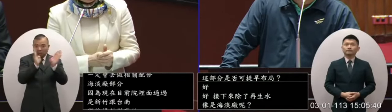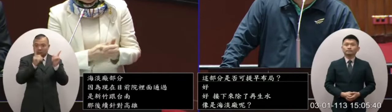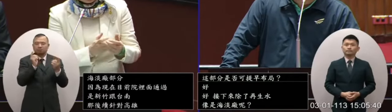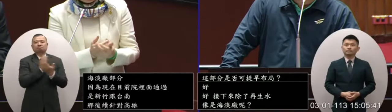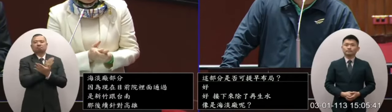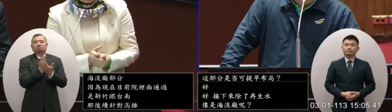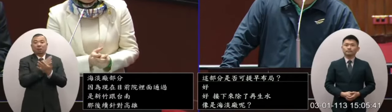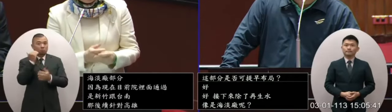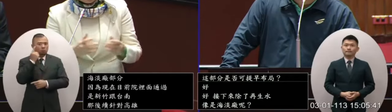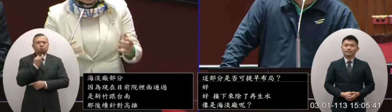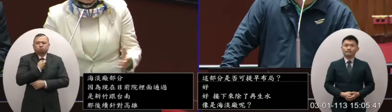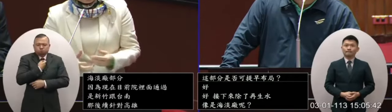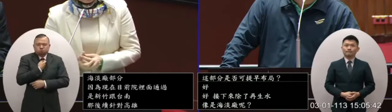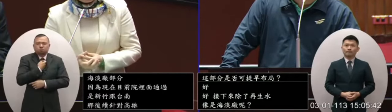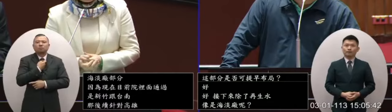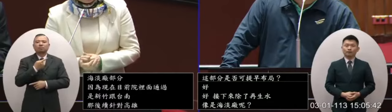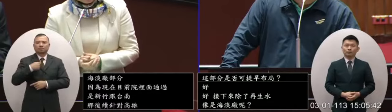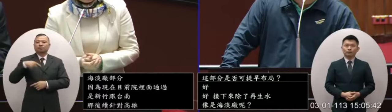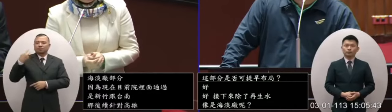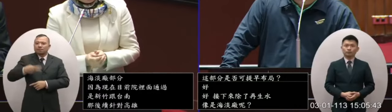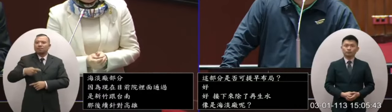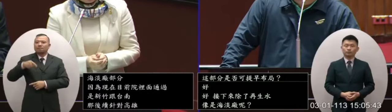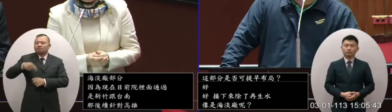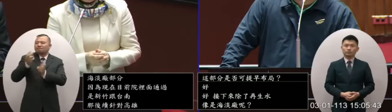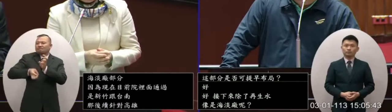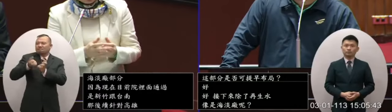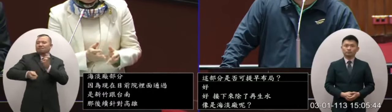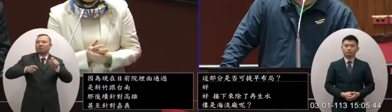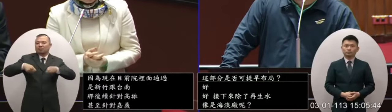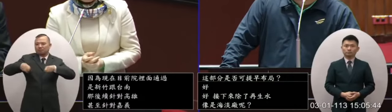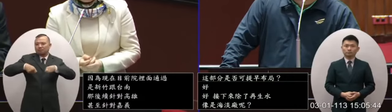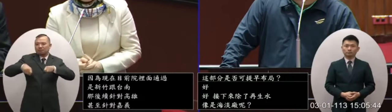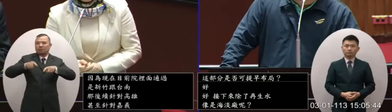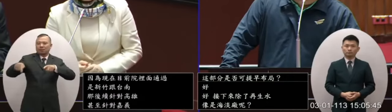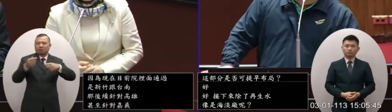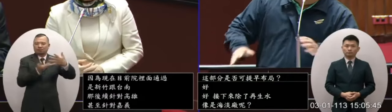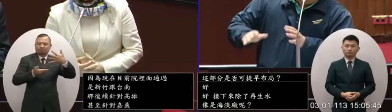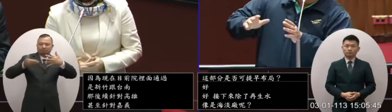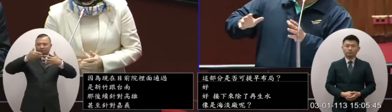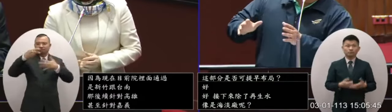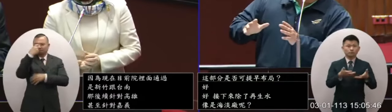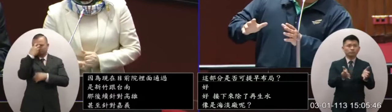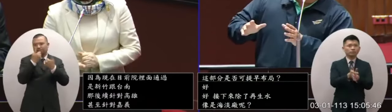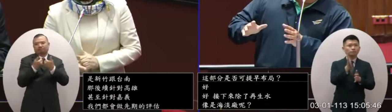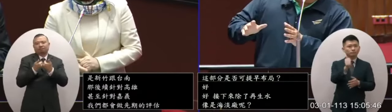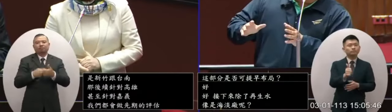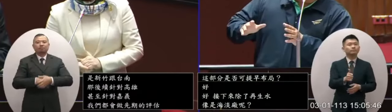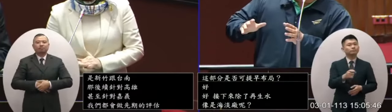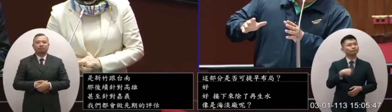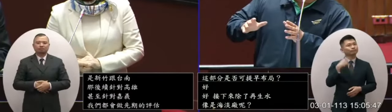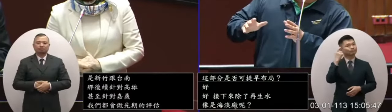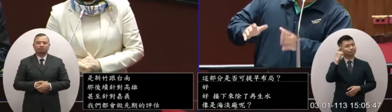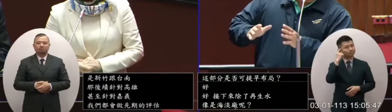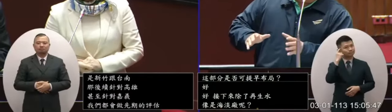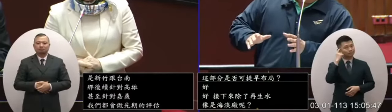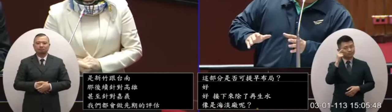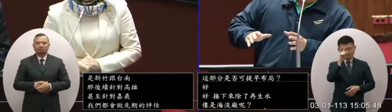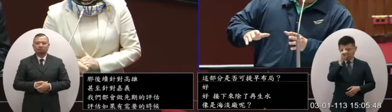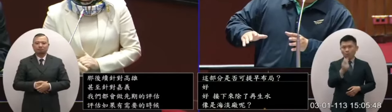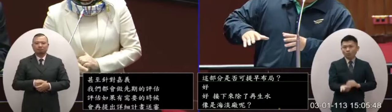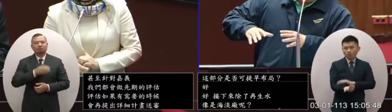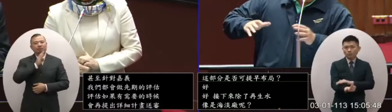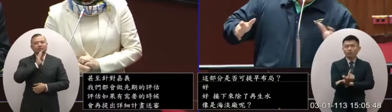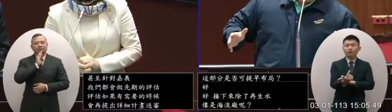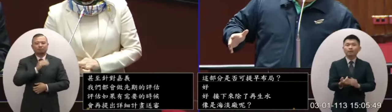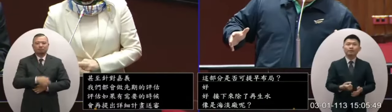有需要的时候，我们再会提出详细的计划去送审。 部长，我想这个大概就是希望可以加速啦哈，